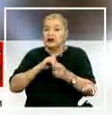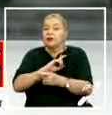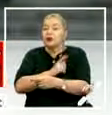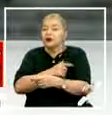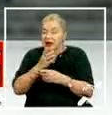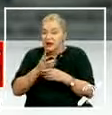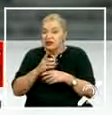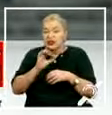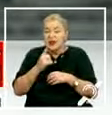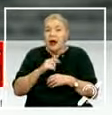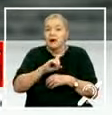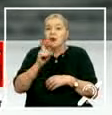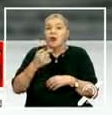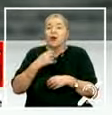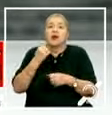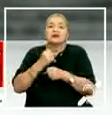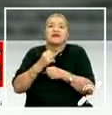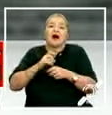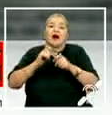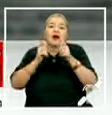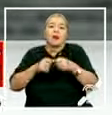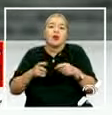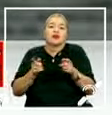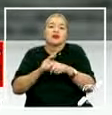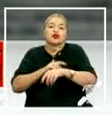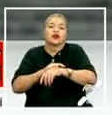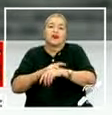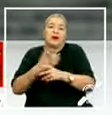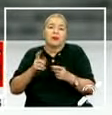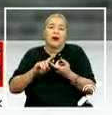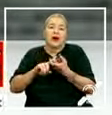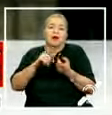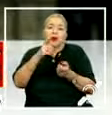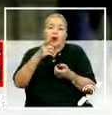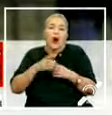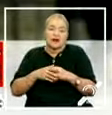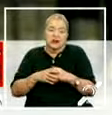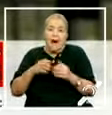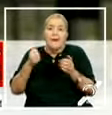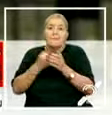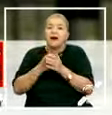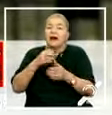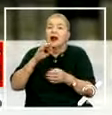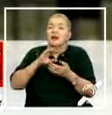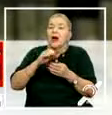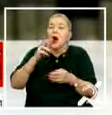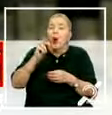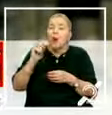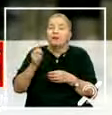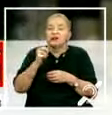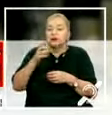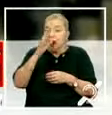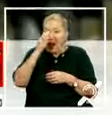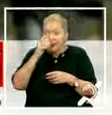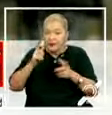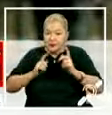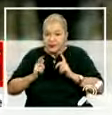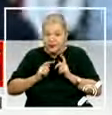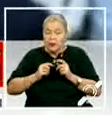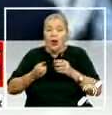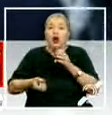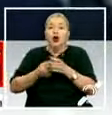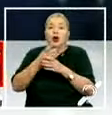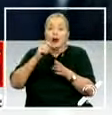însă nu vom avea un raport prea curând pe acest aceste proiecte de legi până în data de 18 aprilie ne așteptăm să vină noi